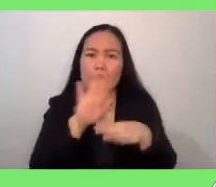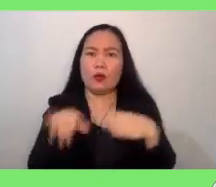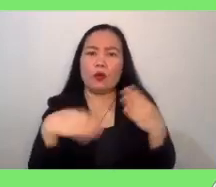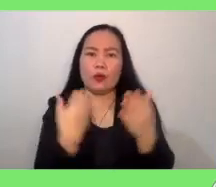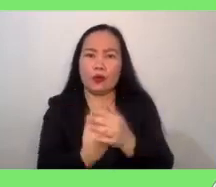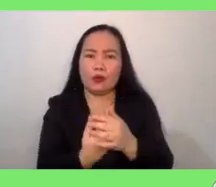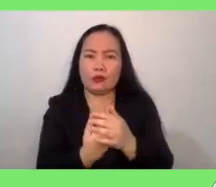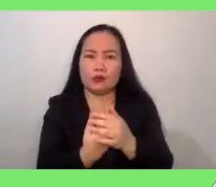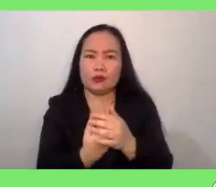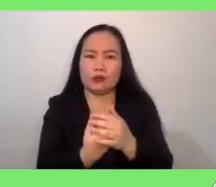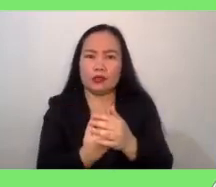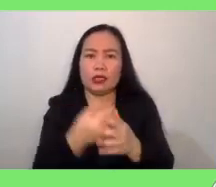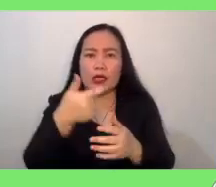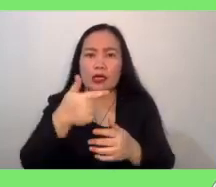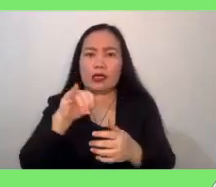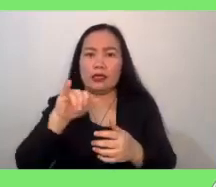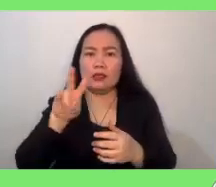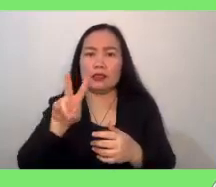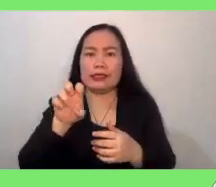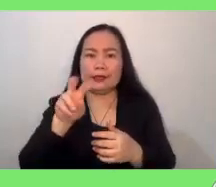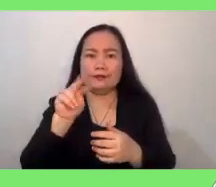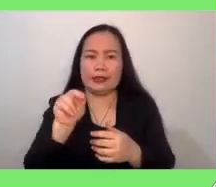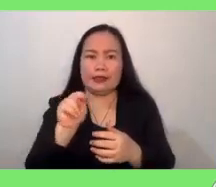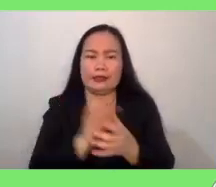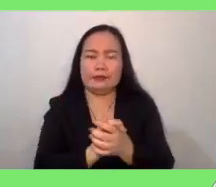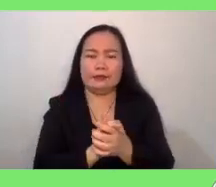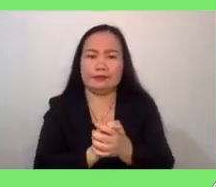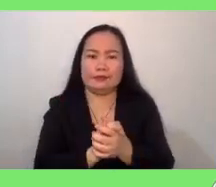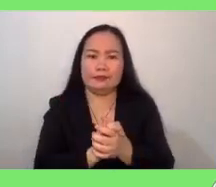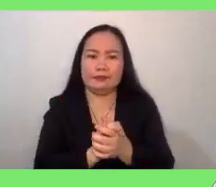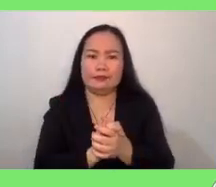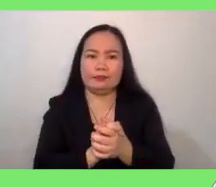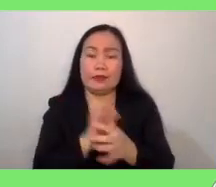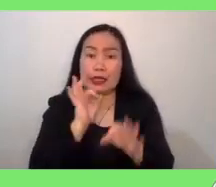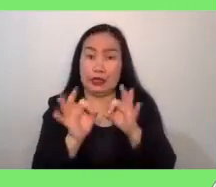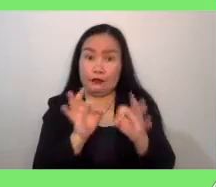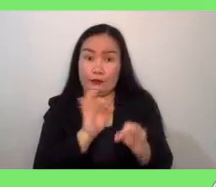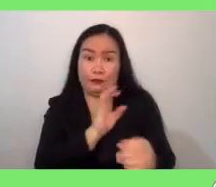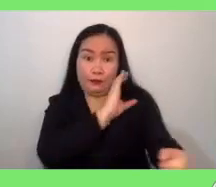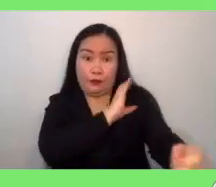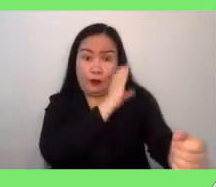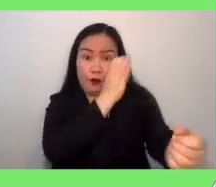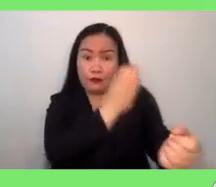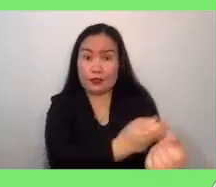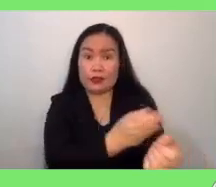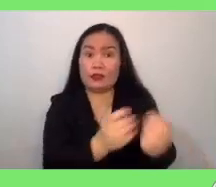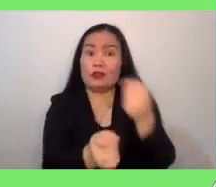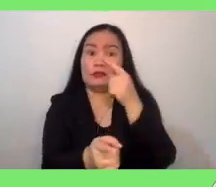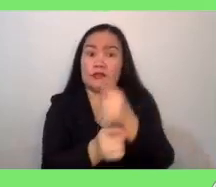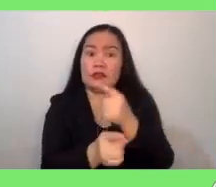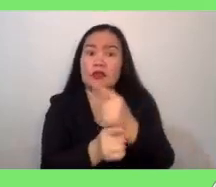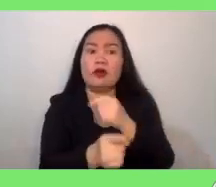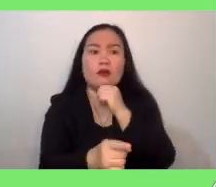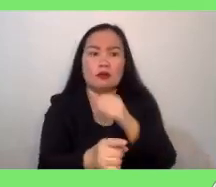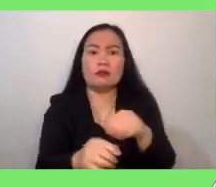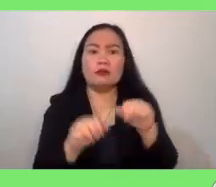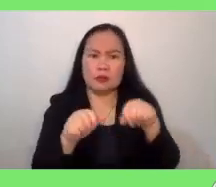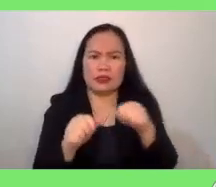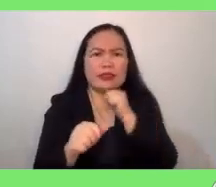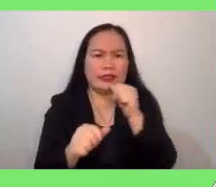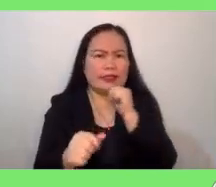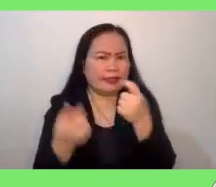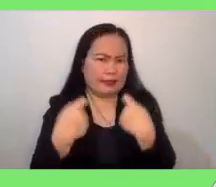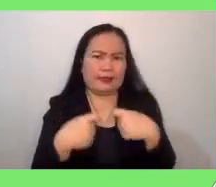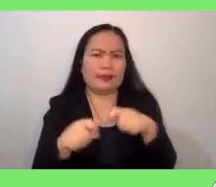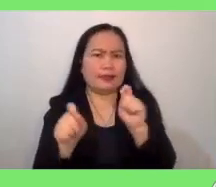lahat. Or, kung confident ka naman na tama ang solution mo, pwede rin naman na hindi mo nasubukan yung